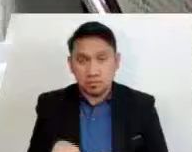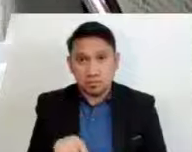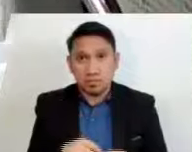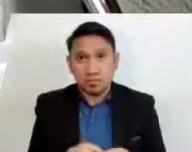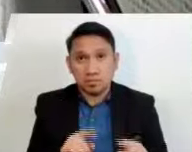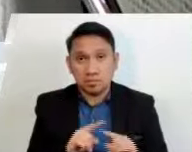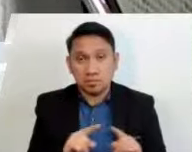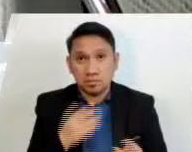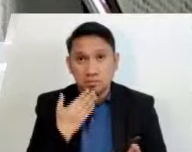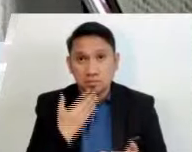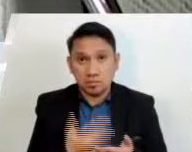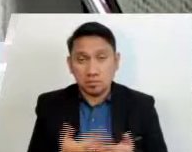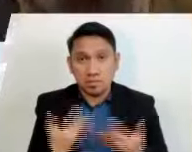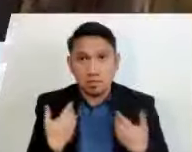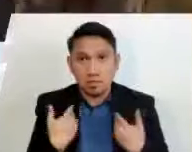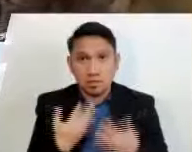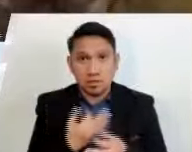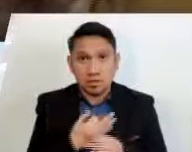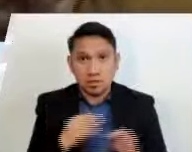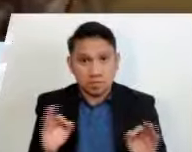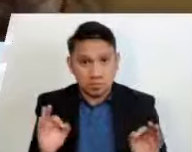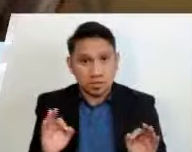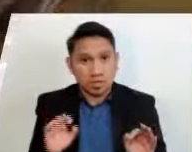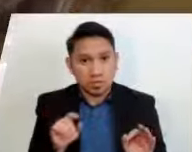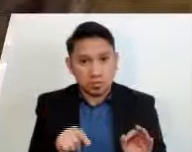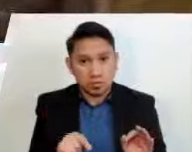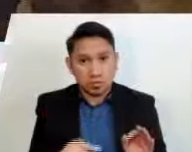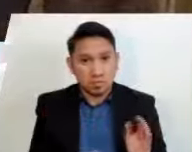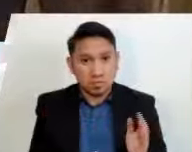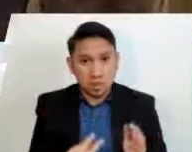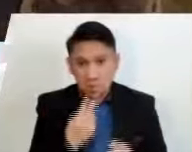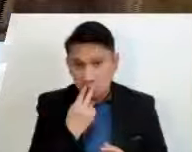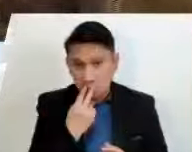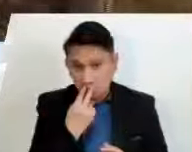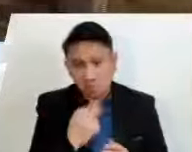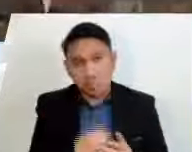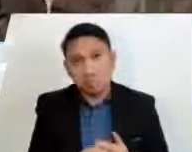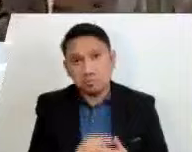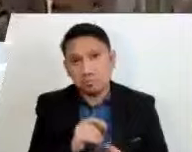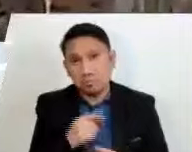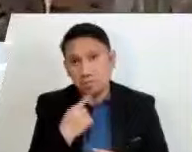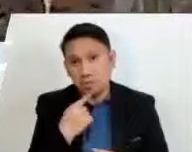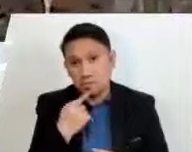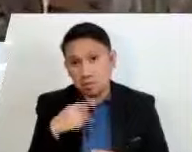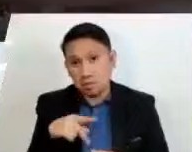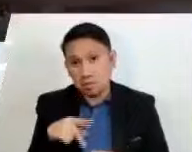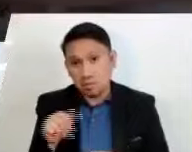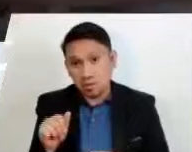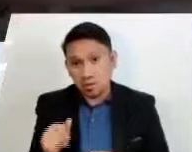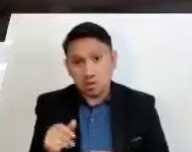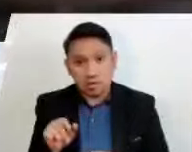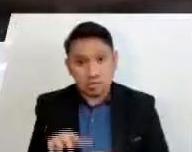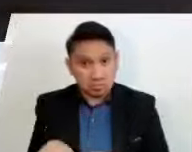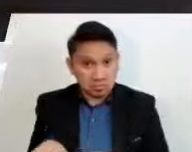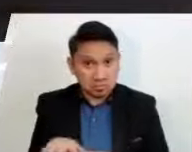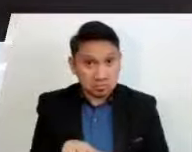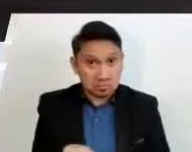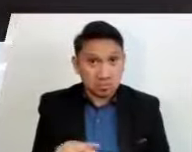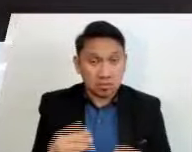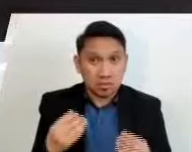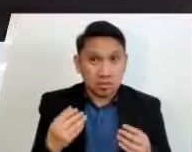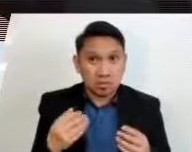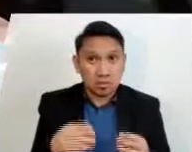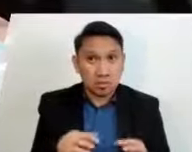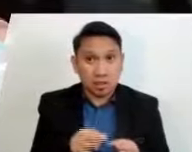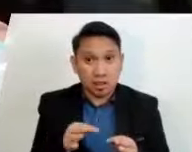may libreng charging station. Sabi ng Philippine Ports Authority o PPA, karaniwan na raw ang nauurong ng mga